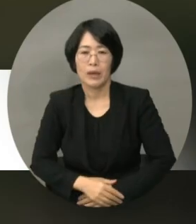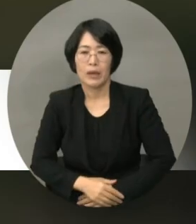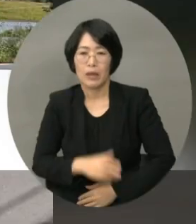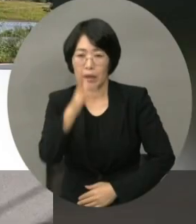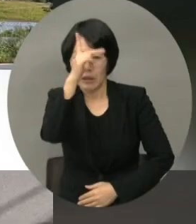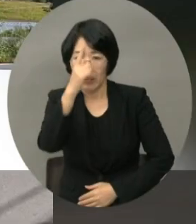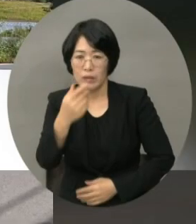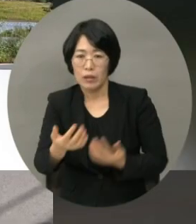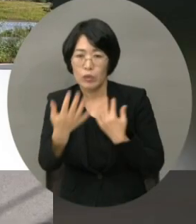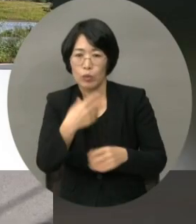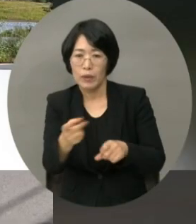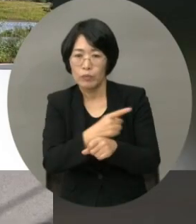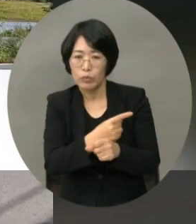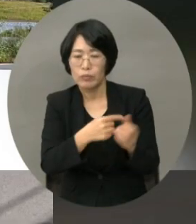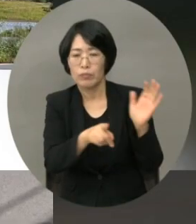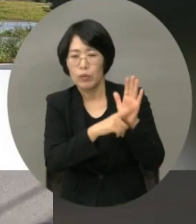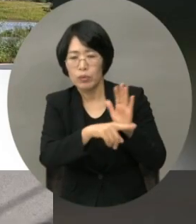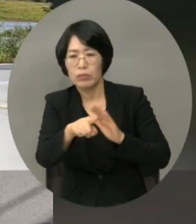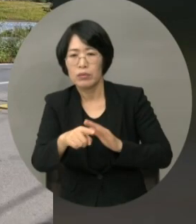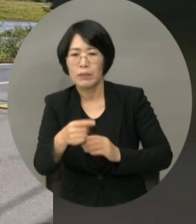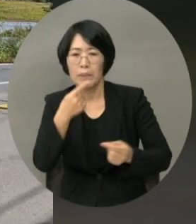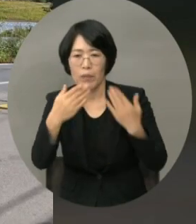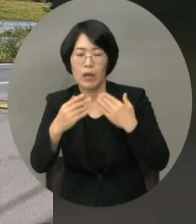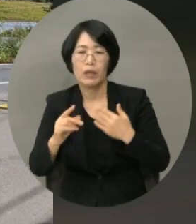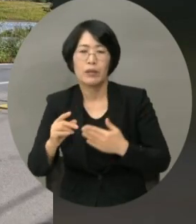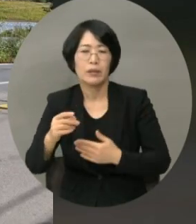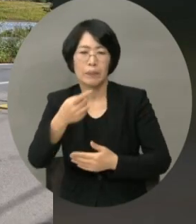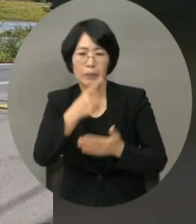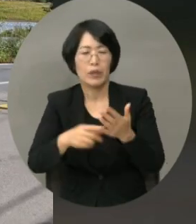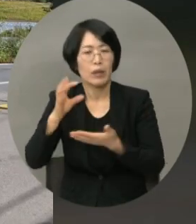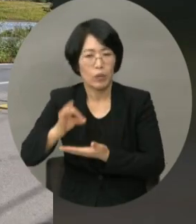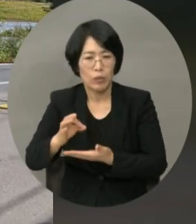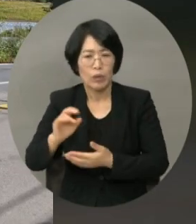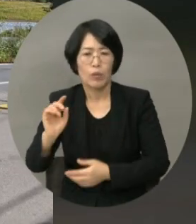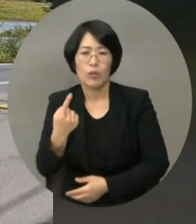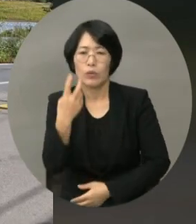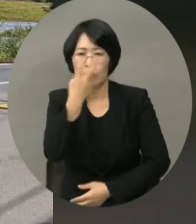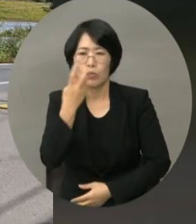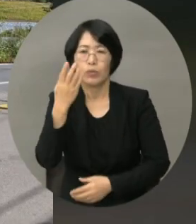경찰과 소방당국은 정확한 피해 규모와 화재 원인을 조사하고 있습니다